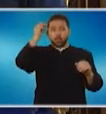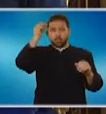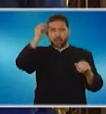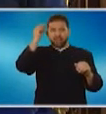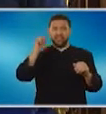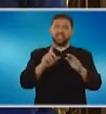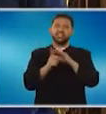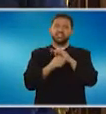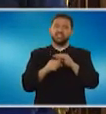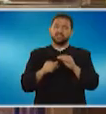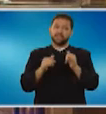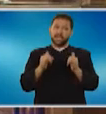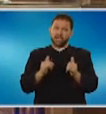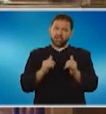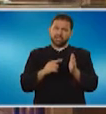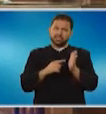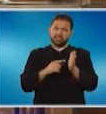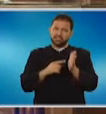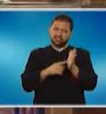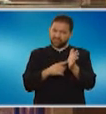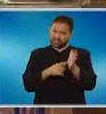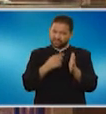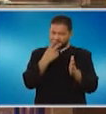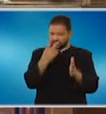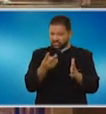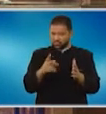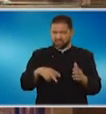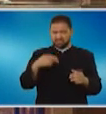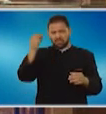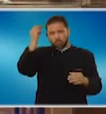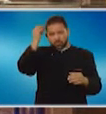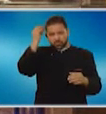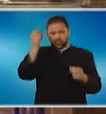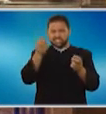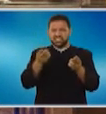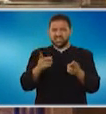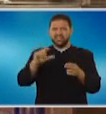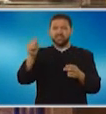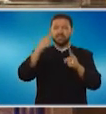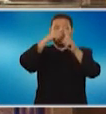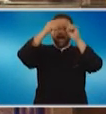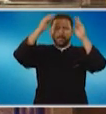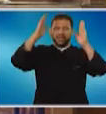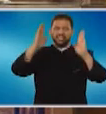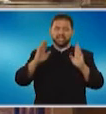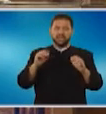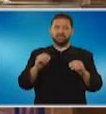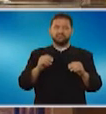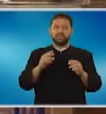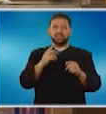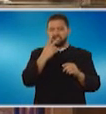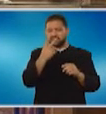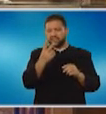perspectivă, Părinte Adrian, vreau să vă întreb, suntem obișnuiți să venim la biserică și să vedem, să ascultăm,